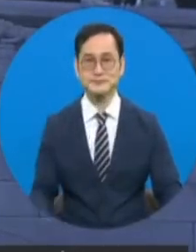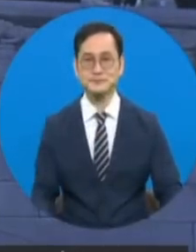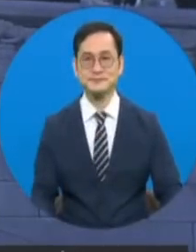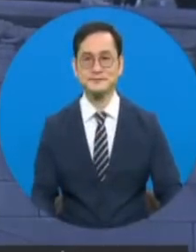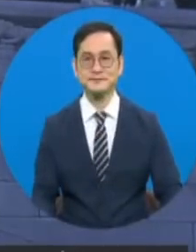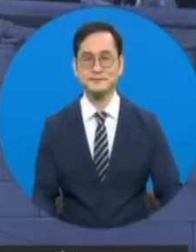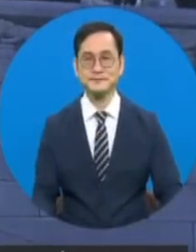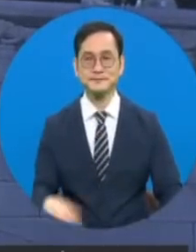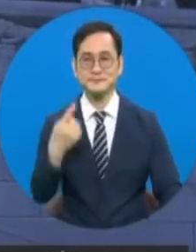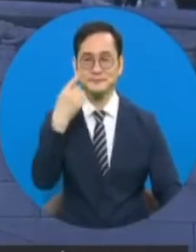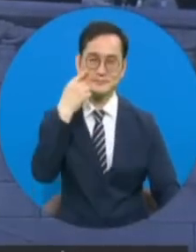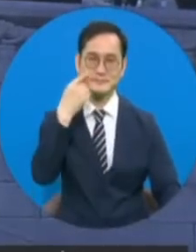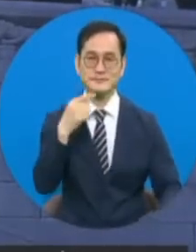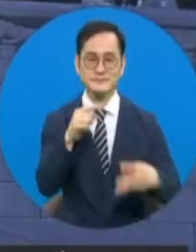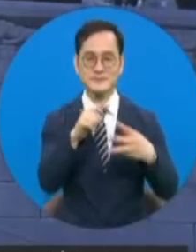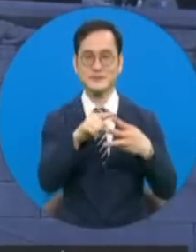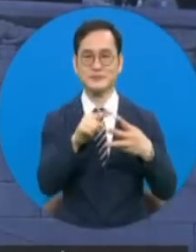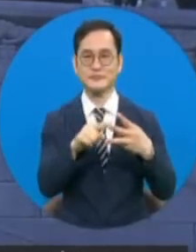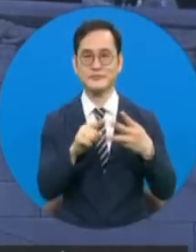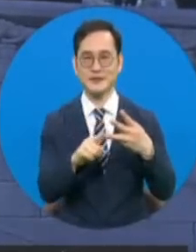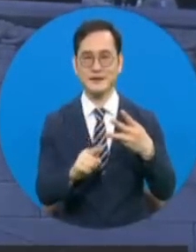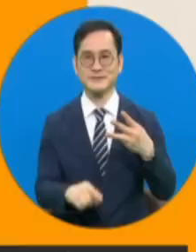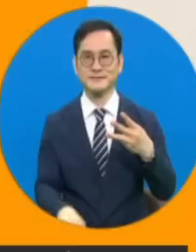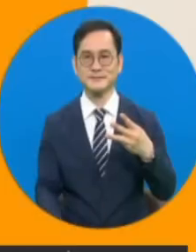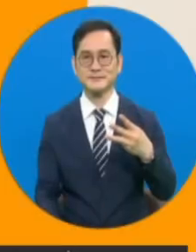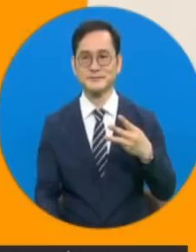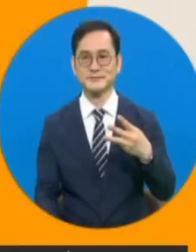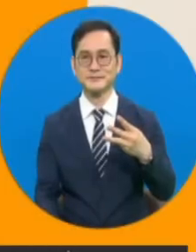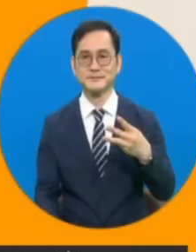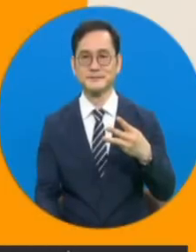뜨거운 소식들 세 가지 준비했는데요 하나씩 공개하겠습니다